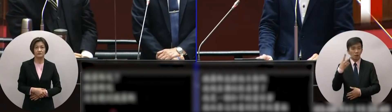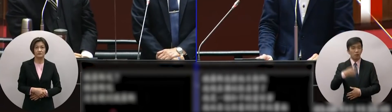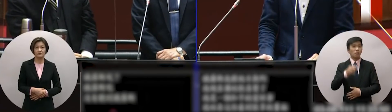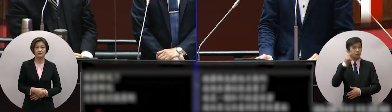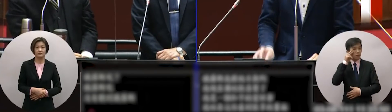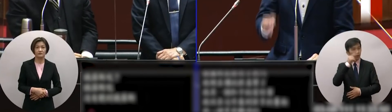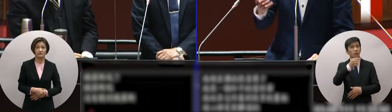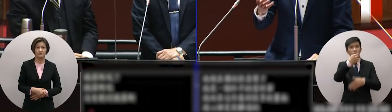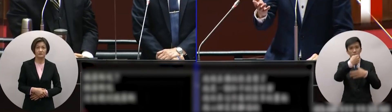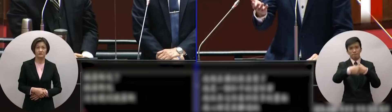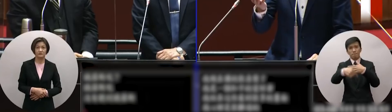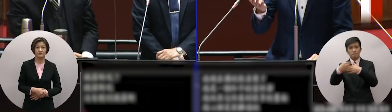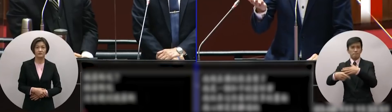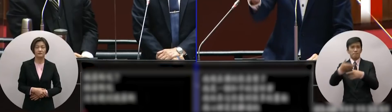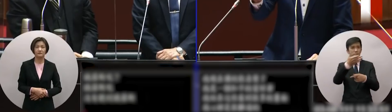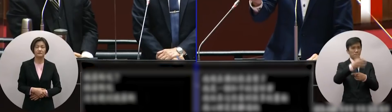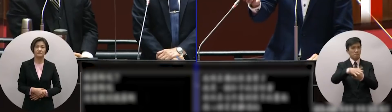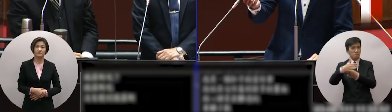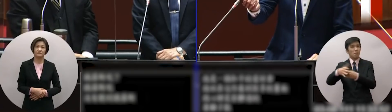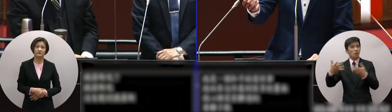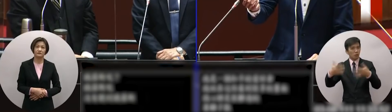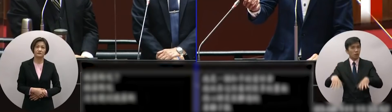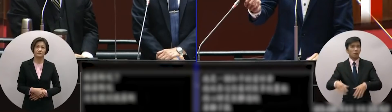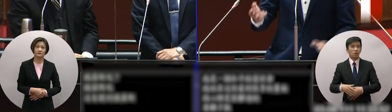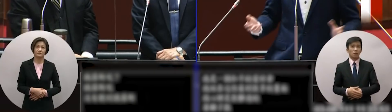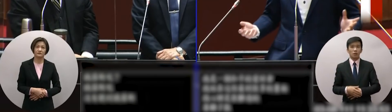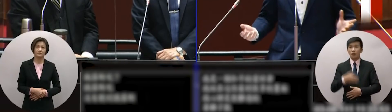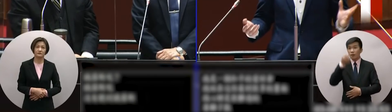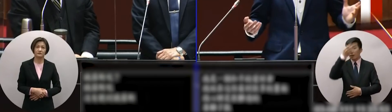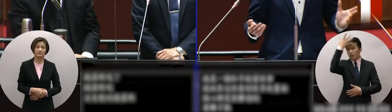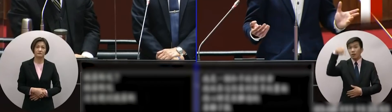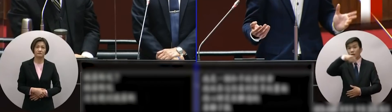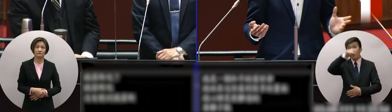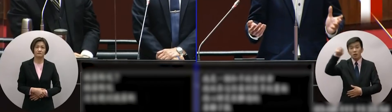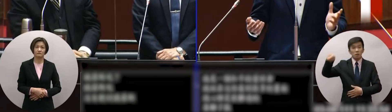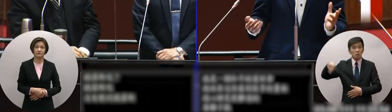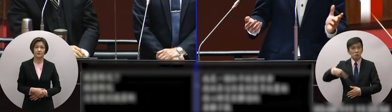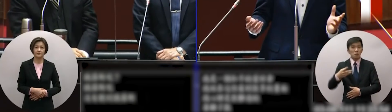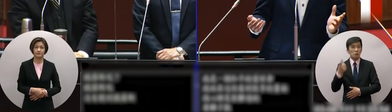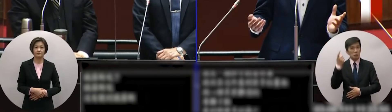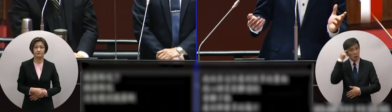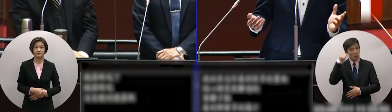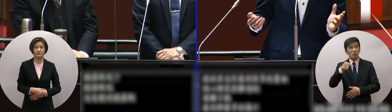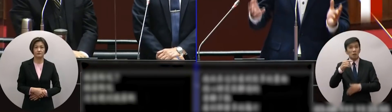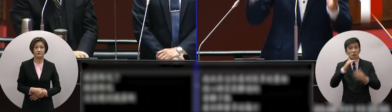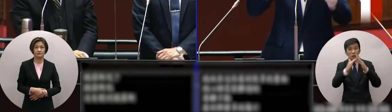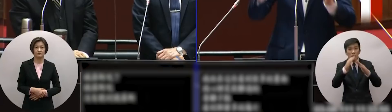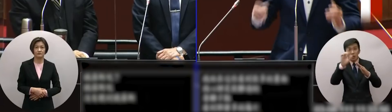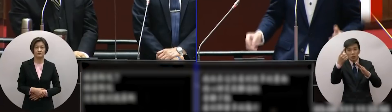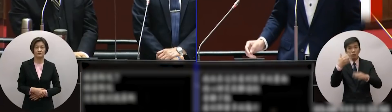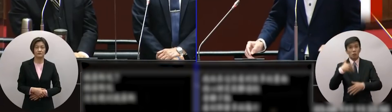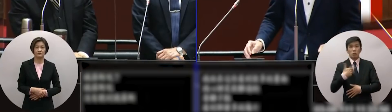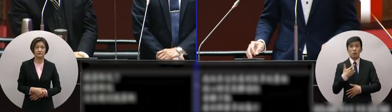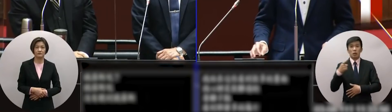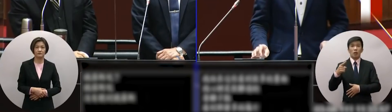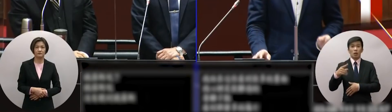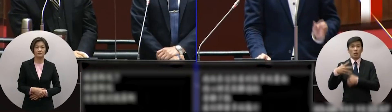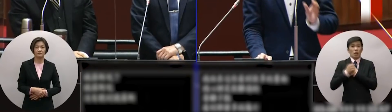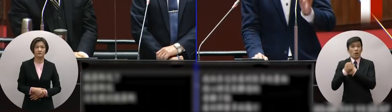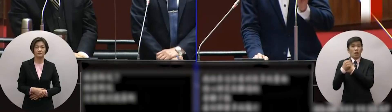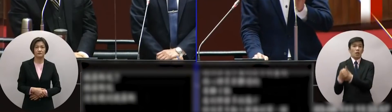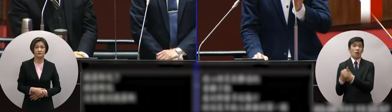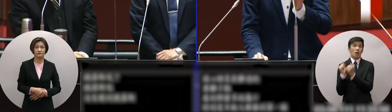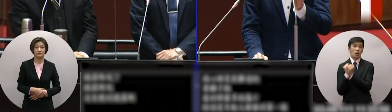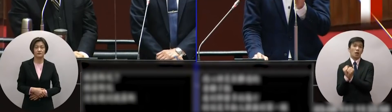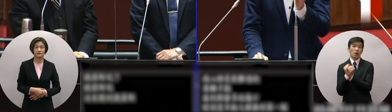亡，特别是年轻人就退到第一线。他说他也不晓得为什么会发生战争啊，他被俘虏了嘛。